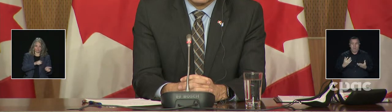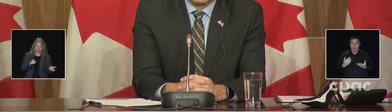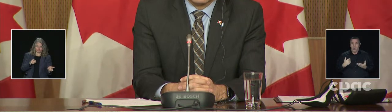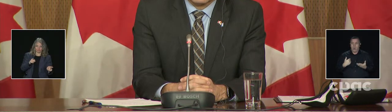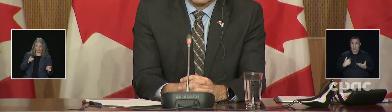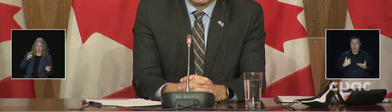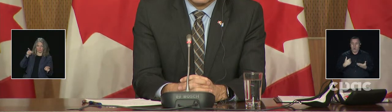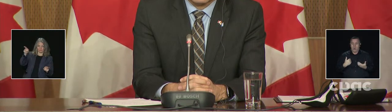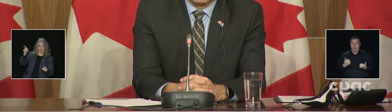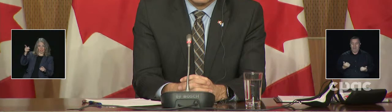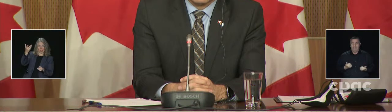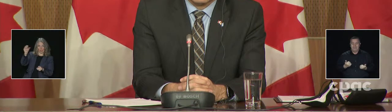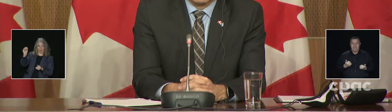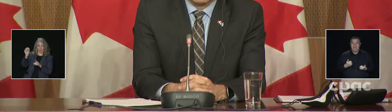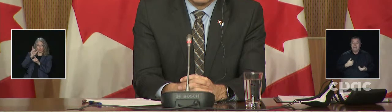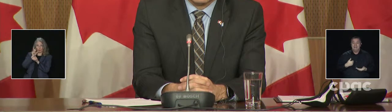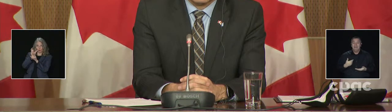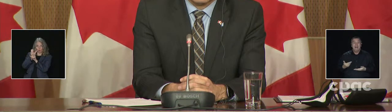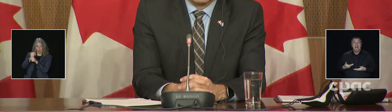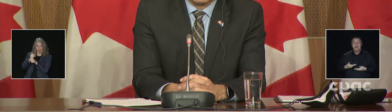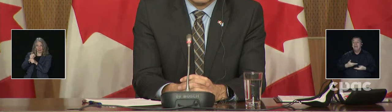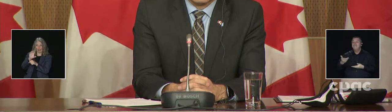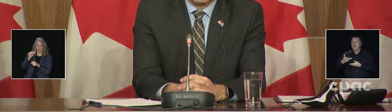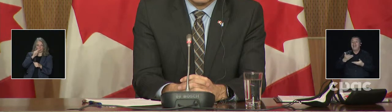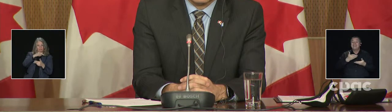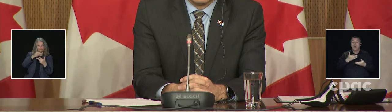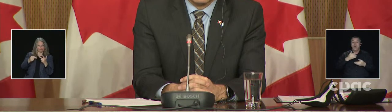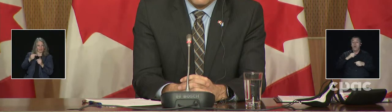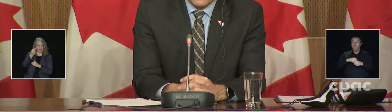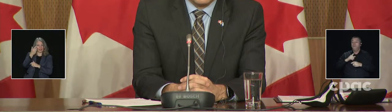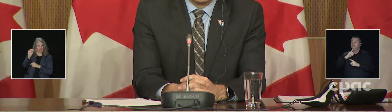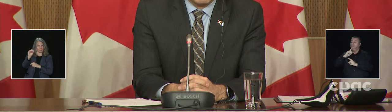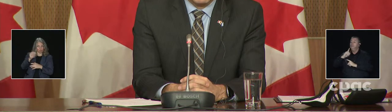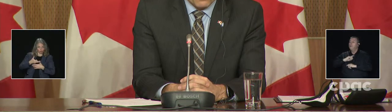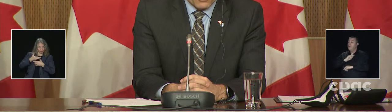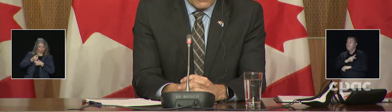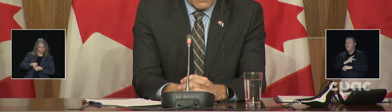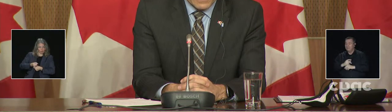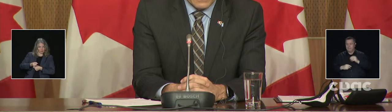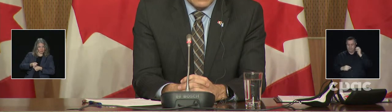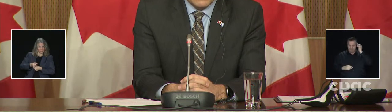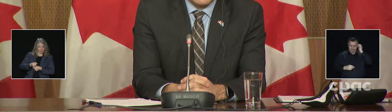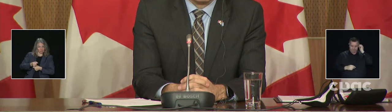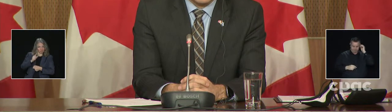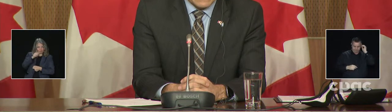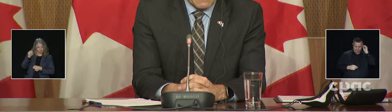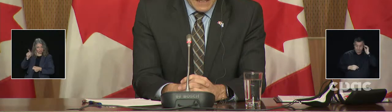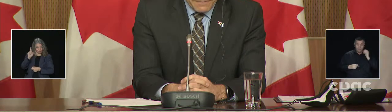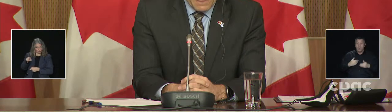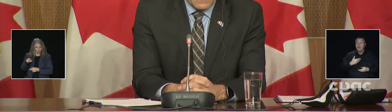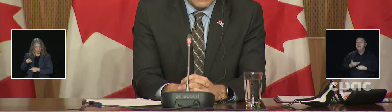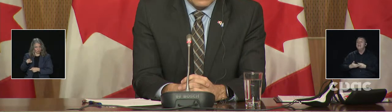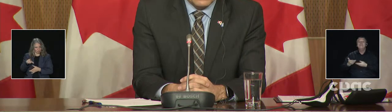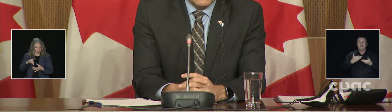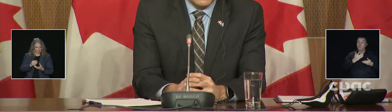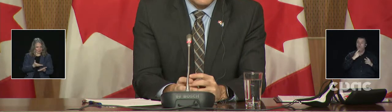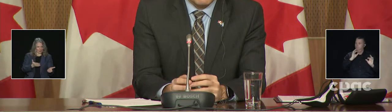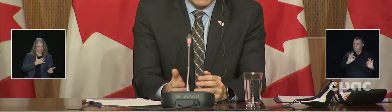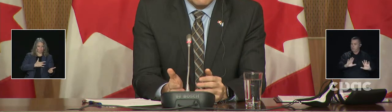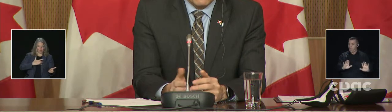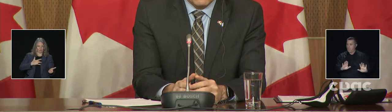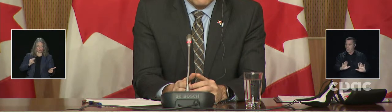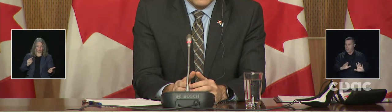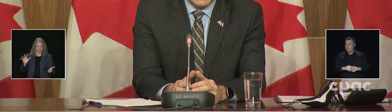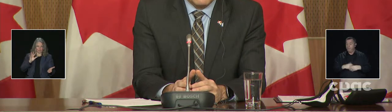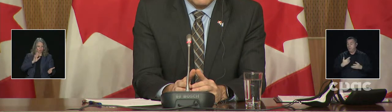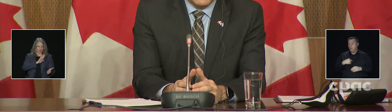de livraison concernant les demandes qui ont été faites par les provinces? Alors, les demandes et les livraisons vont très bien. Alors déjà, je